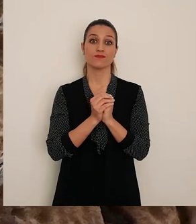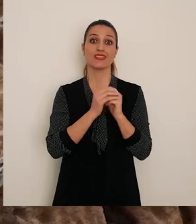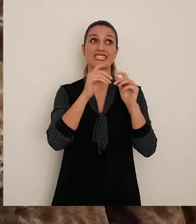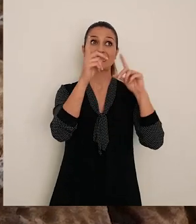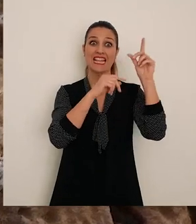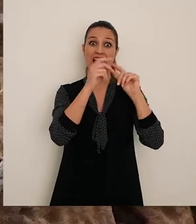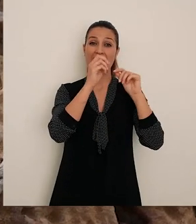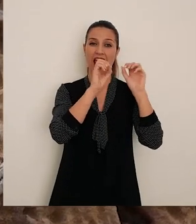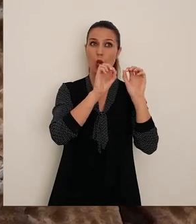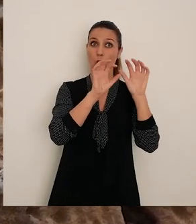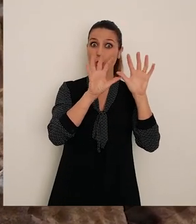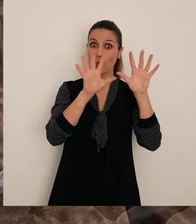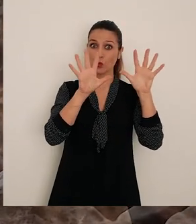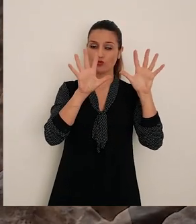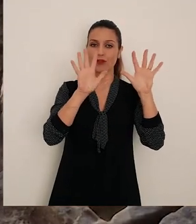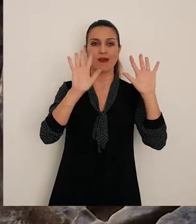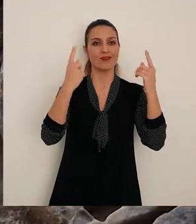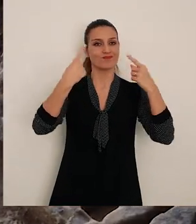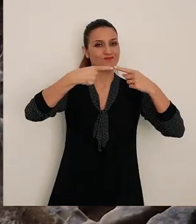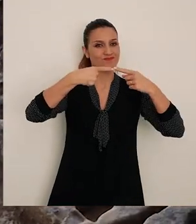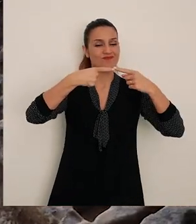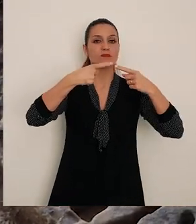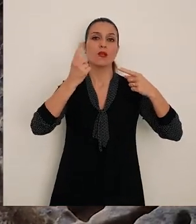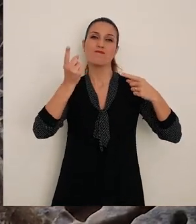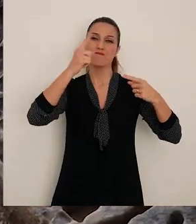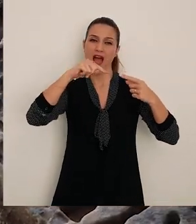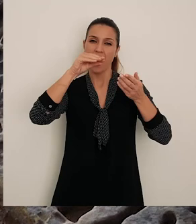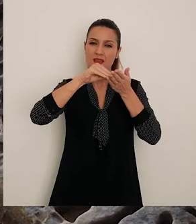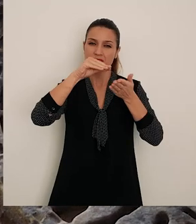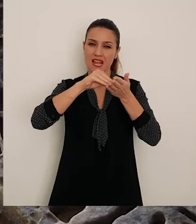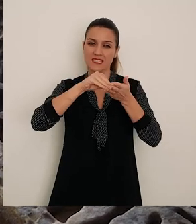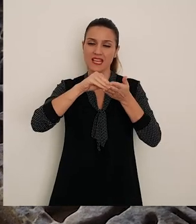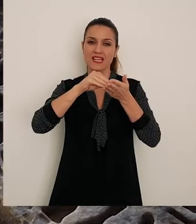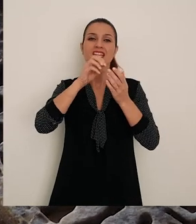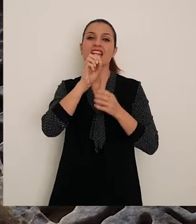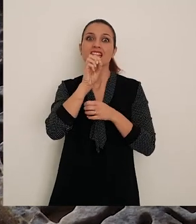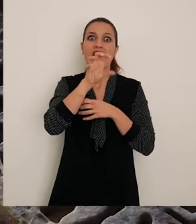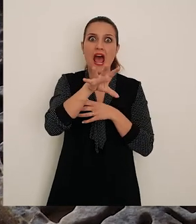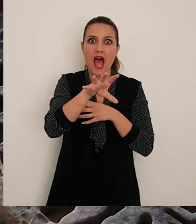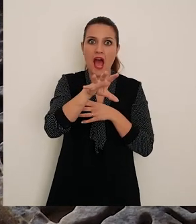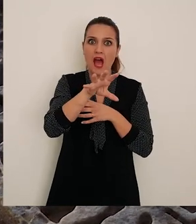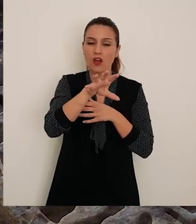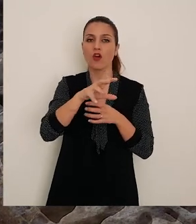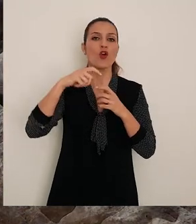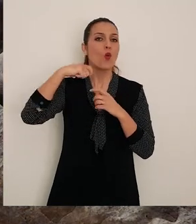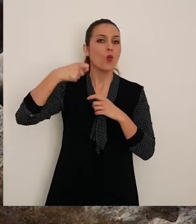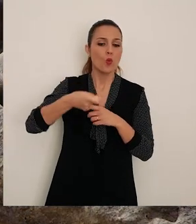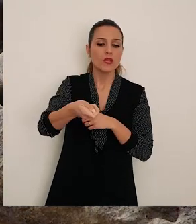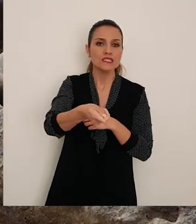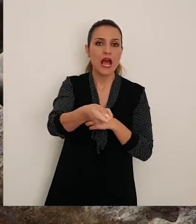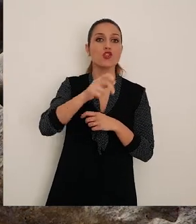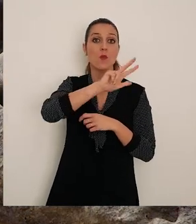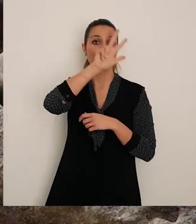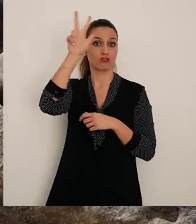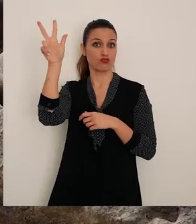La luce emanata dalla stella viene però offuscata dalla presenza costante del male che si insinua furtivo nelle sembianze di un drago a guinzaglio di